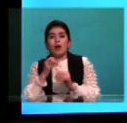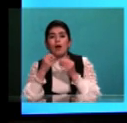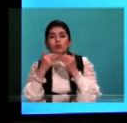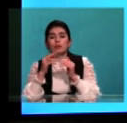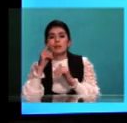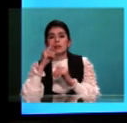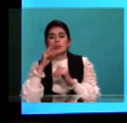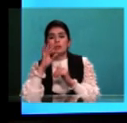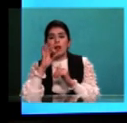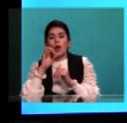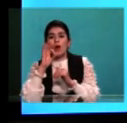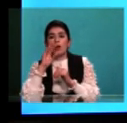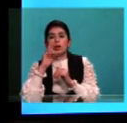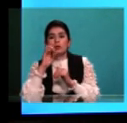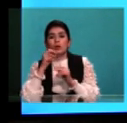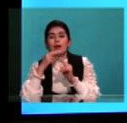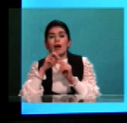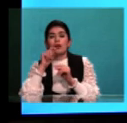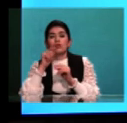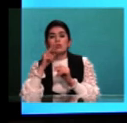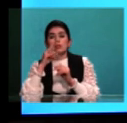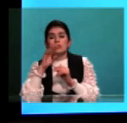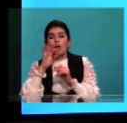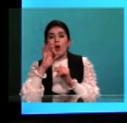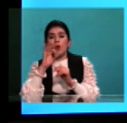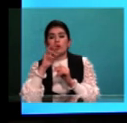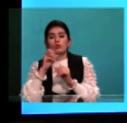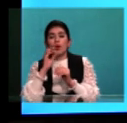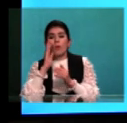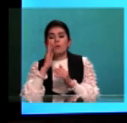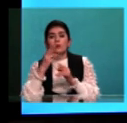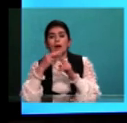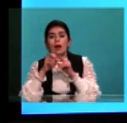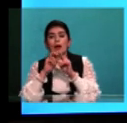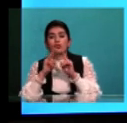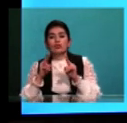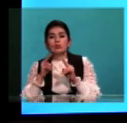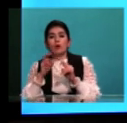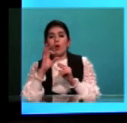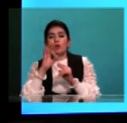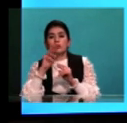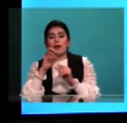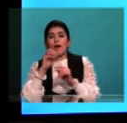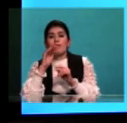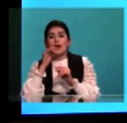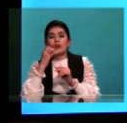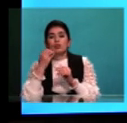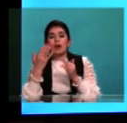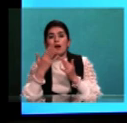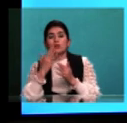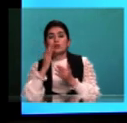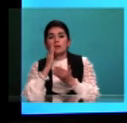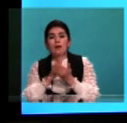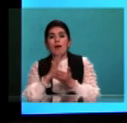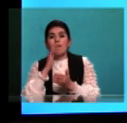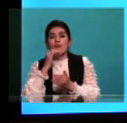Откроется диалоговое окно. В этом диалоговом окне будут как раз-таки атрибуты файла. Какие у нас есть